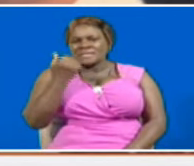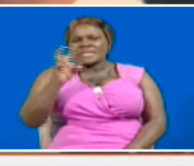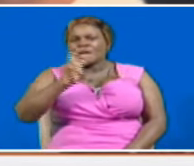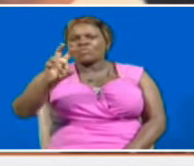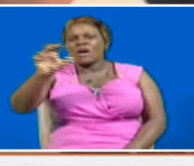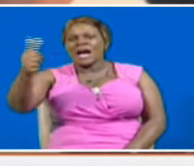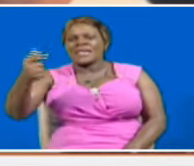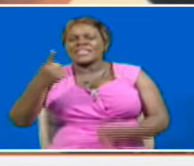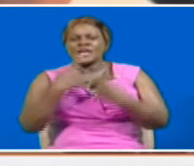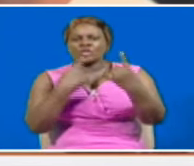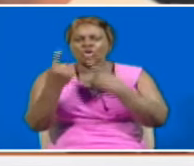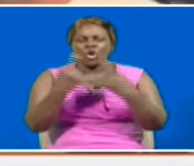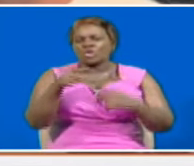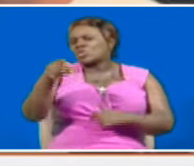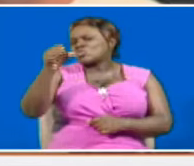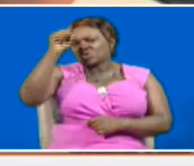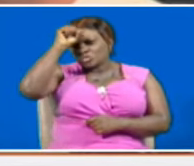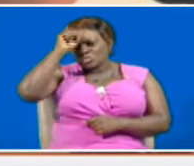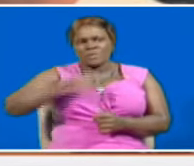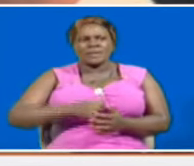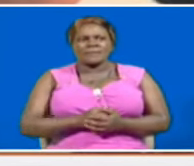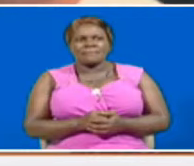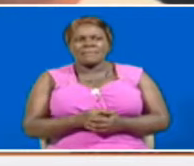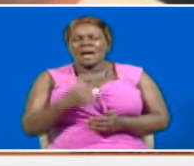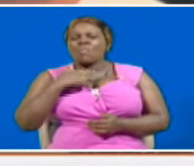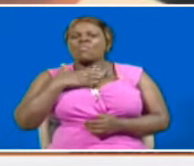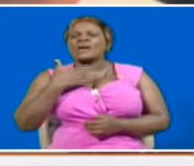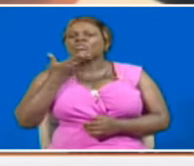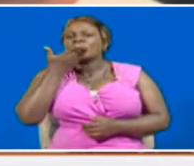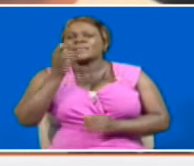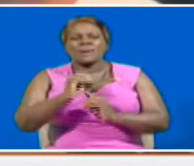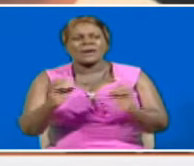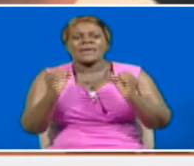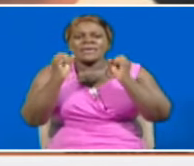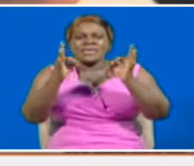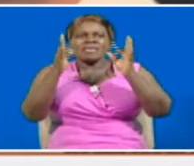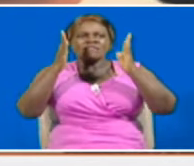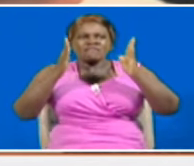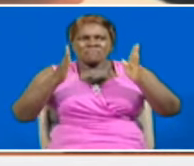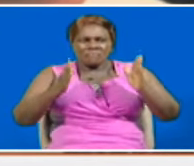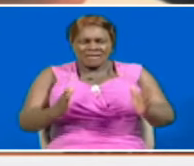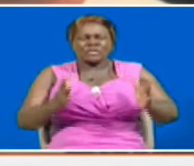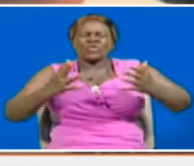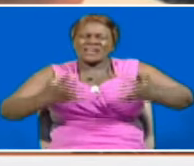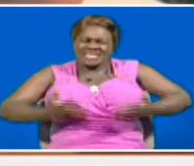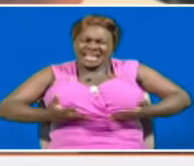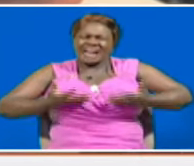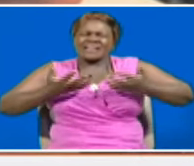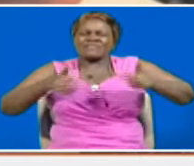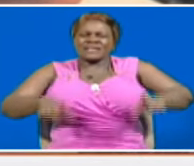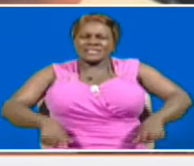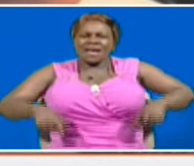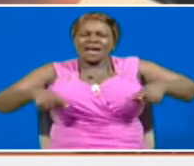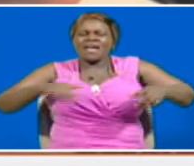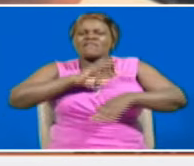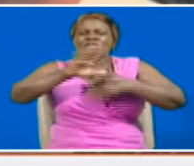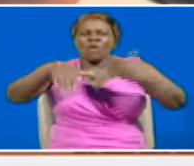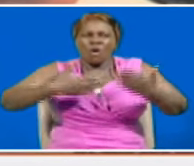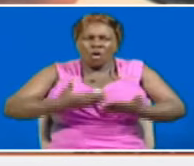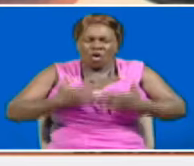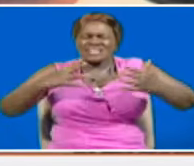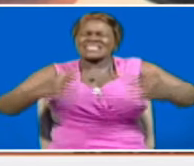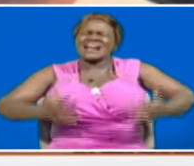tafadhali. Au mengine ni kipuzi, I don't even want to respond to them. Kama kuna mtu who has sacrificed maisha yake